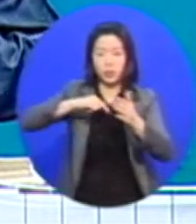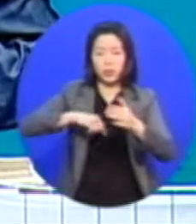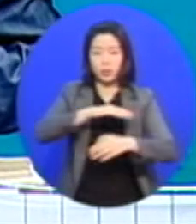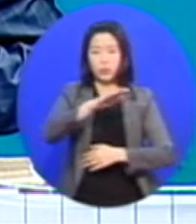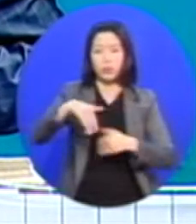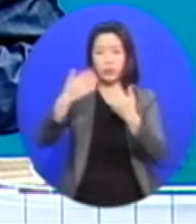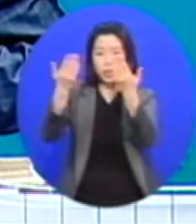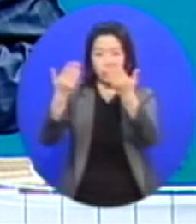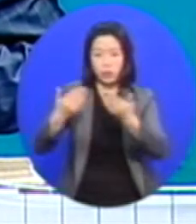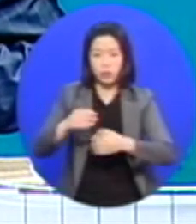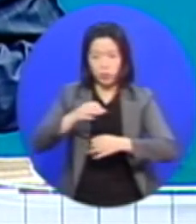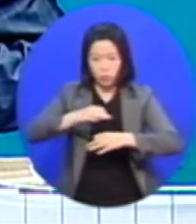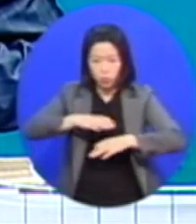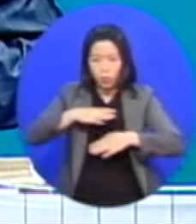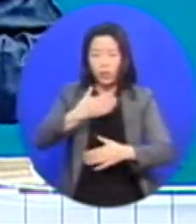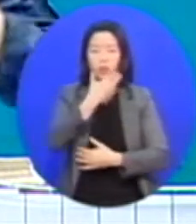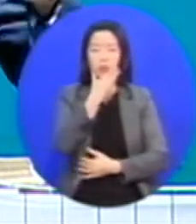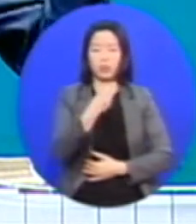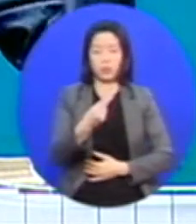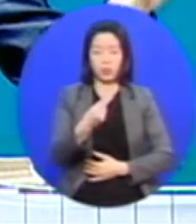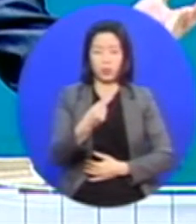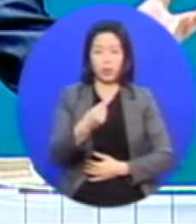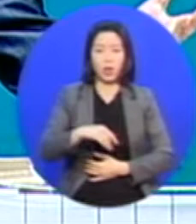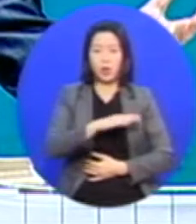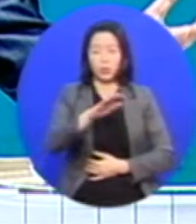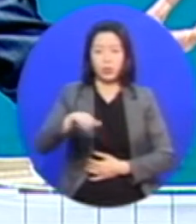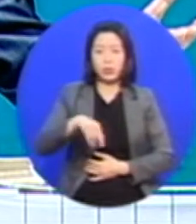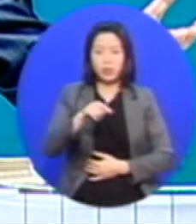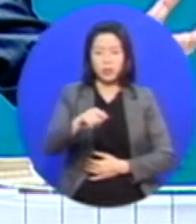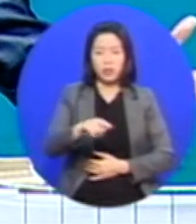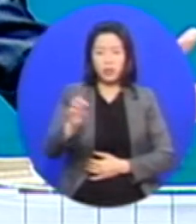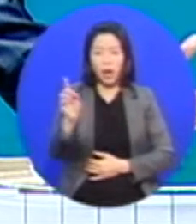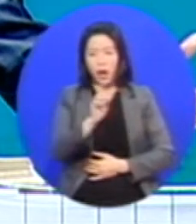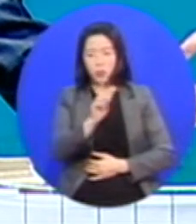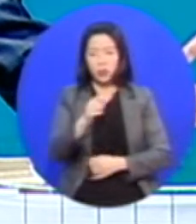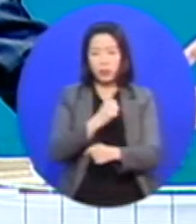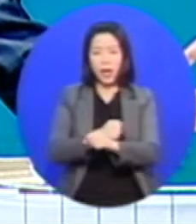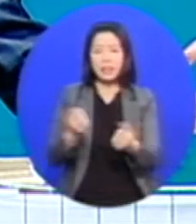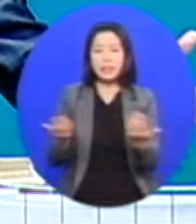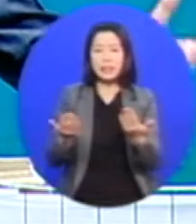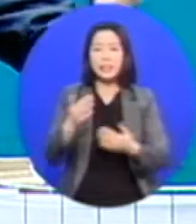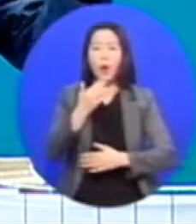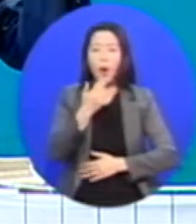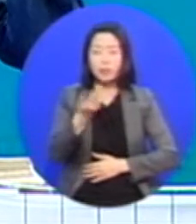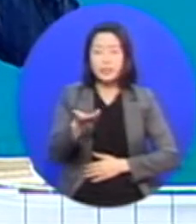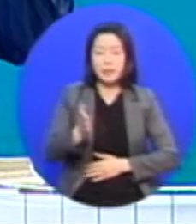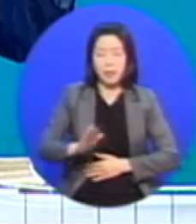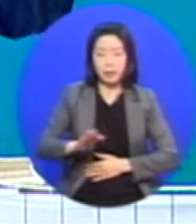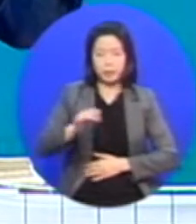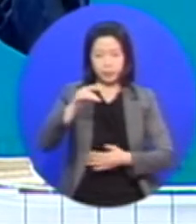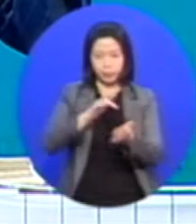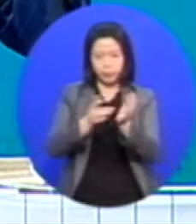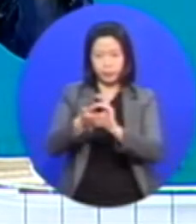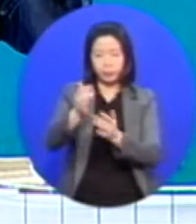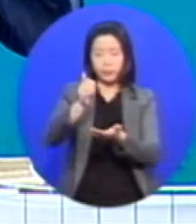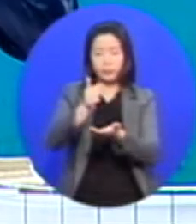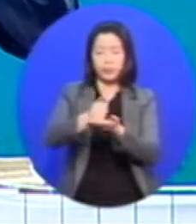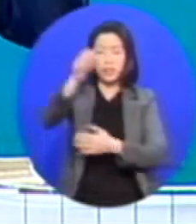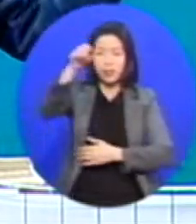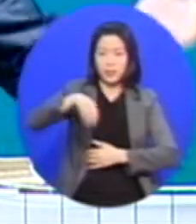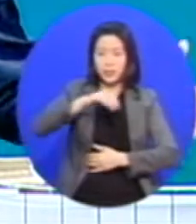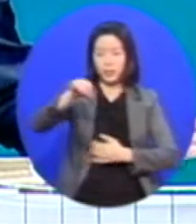놀라운 축복이 에요 우리는 아무것도 그 일을 위해 한 게 없지만 예수님의 십자가에 죽으심으로